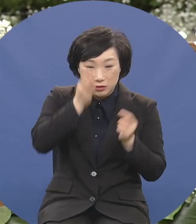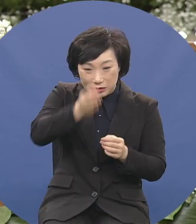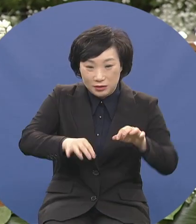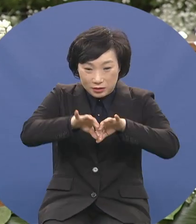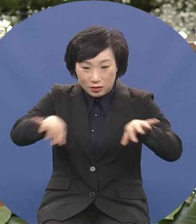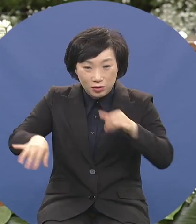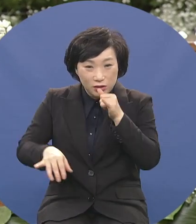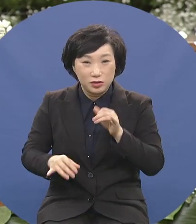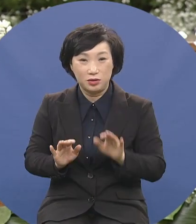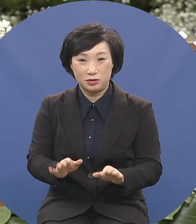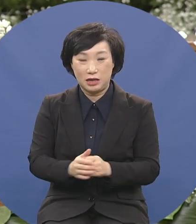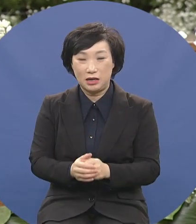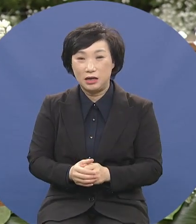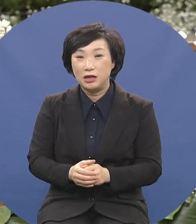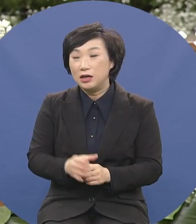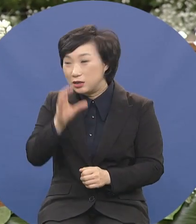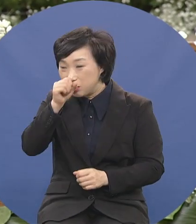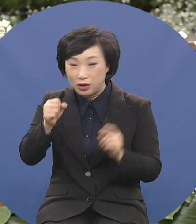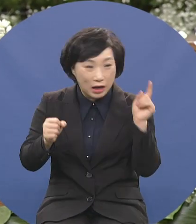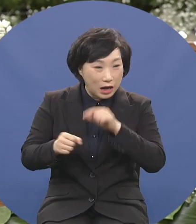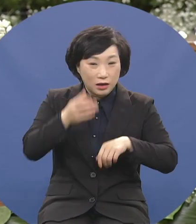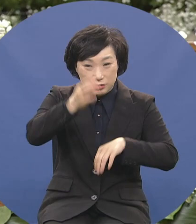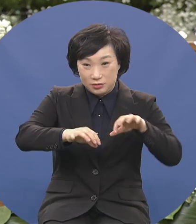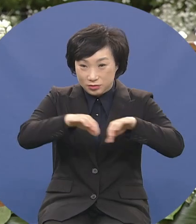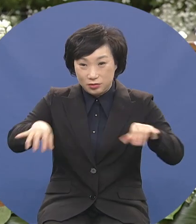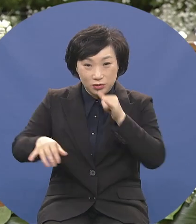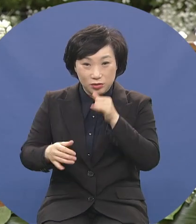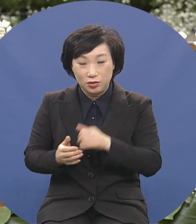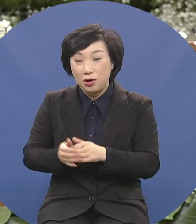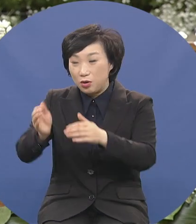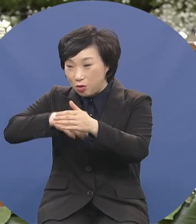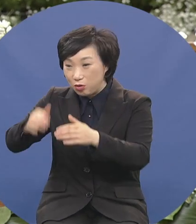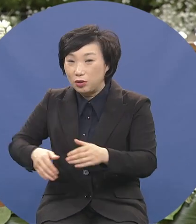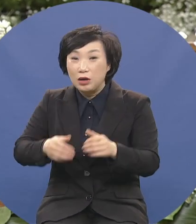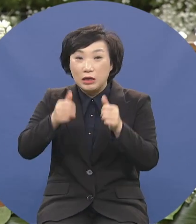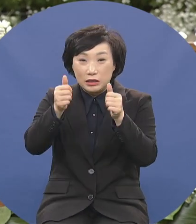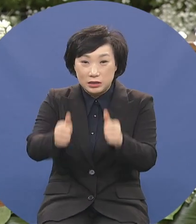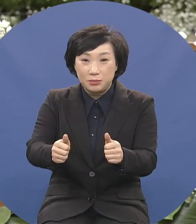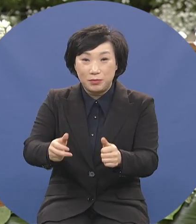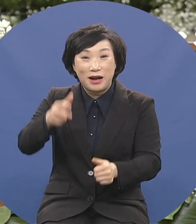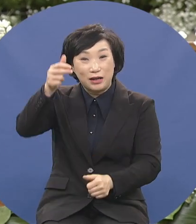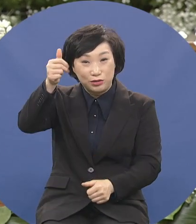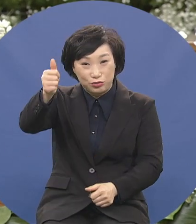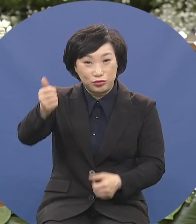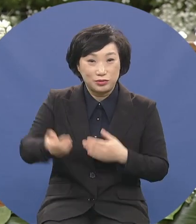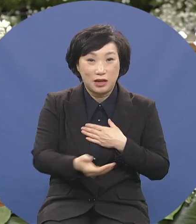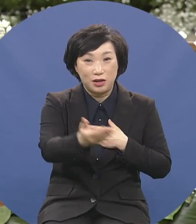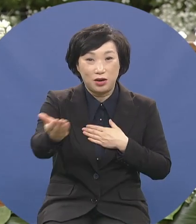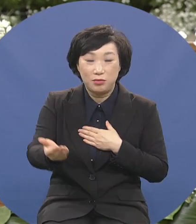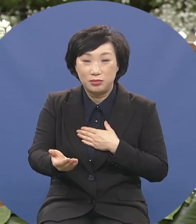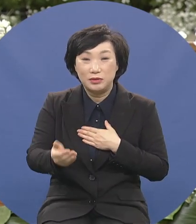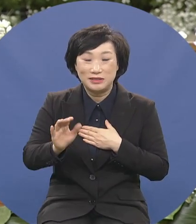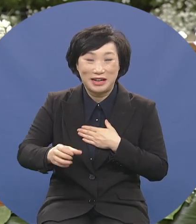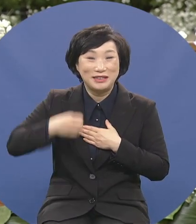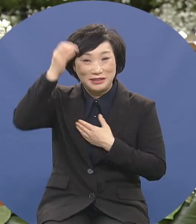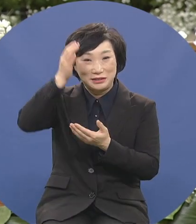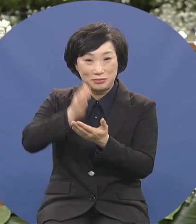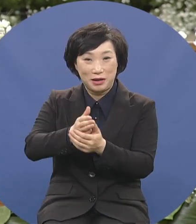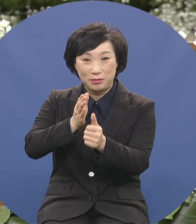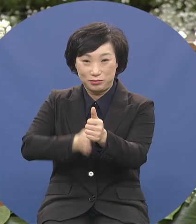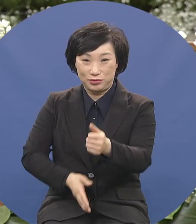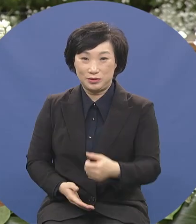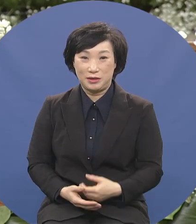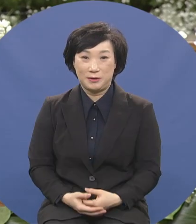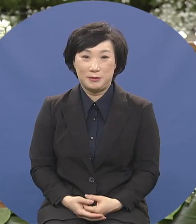가르고 선과 악을 가르시고 공의롭게 심판하시는 분임을 우리는 절대 잊지 말라 이